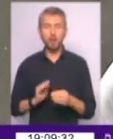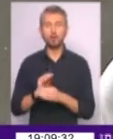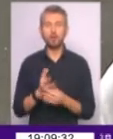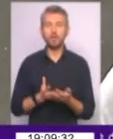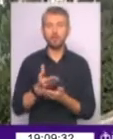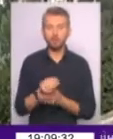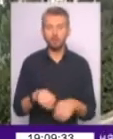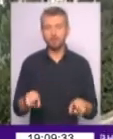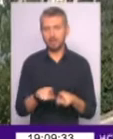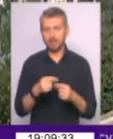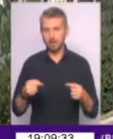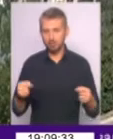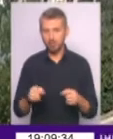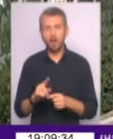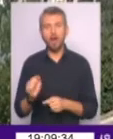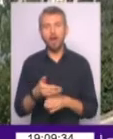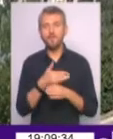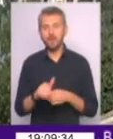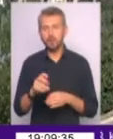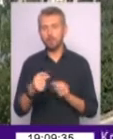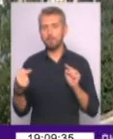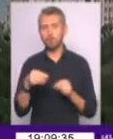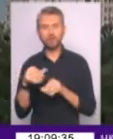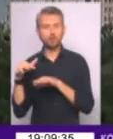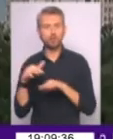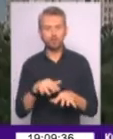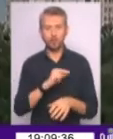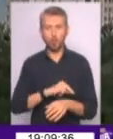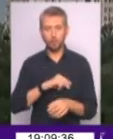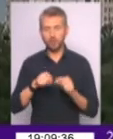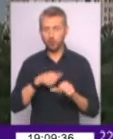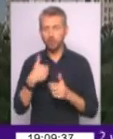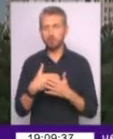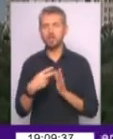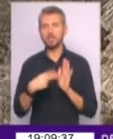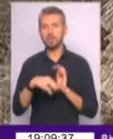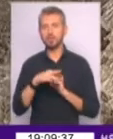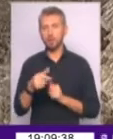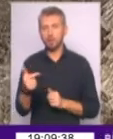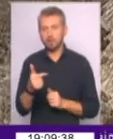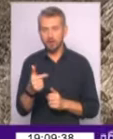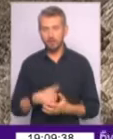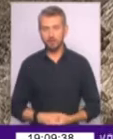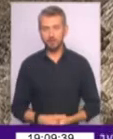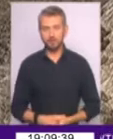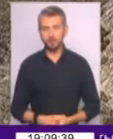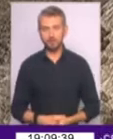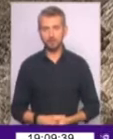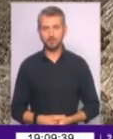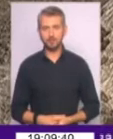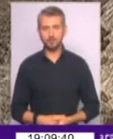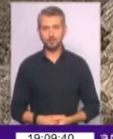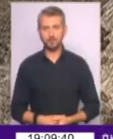дофінансовувати такі речі. А виділено на протисувні роботи цьогоріч майже 70 мільйонів гривень. Богдан Бурнак, Андрій Геля, Андрій